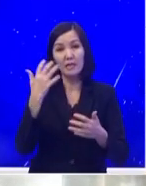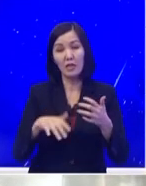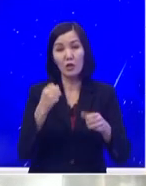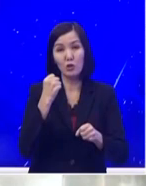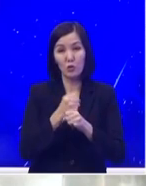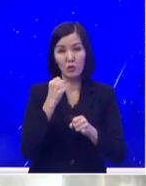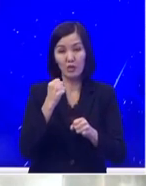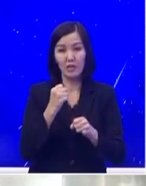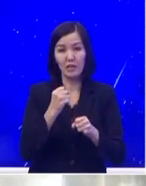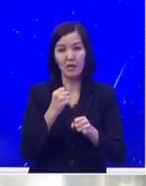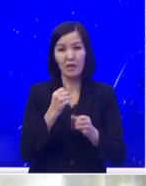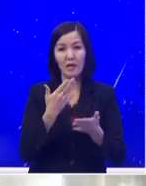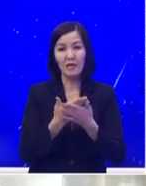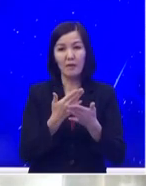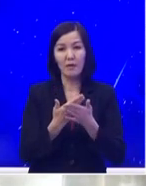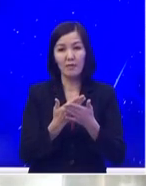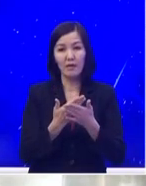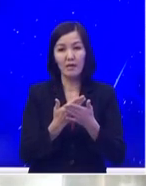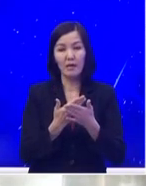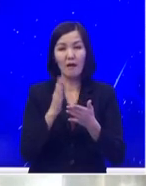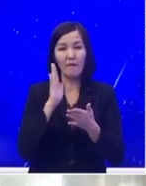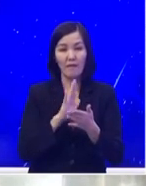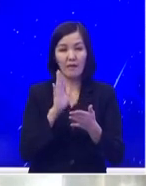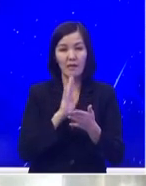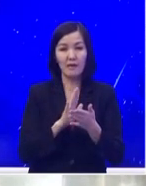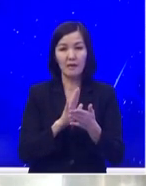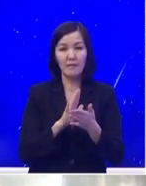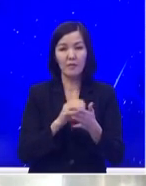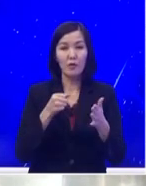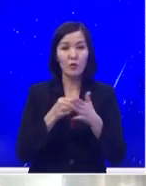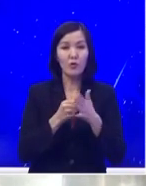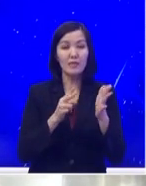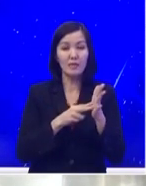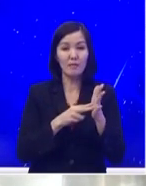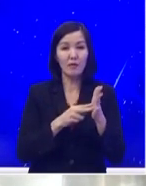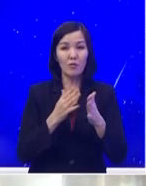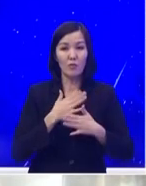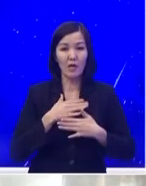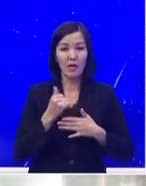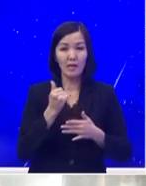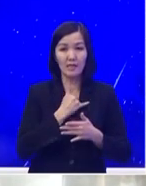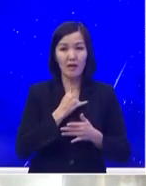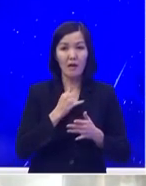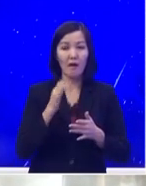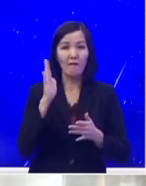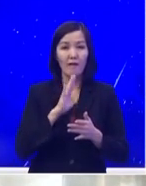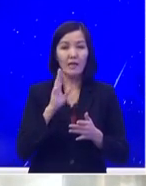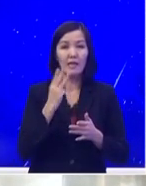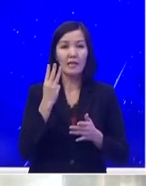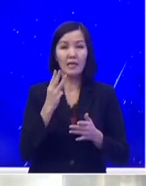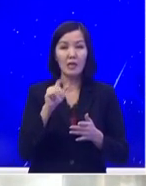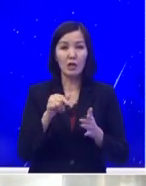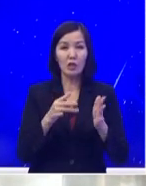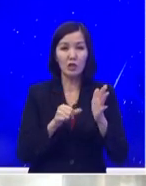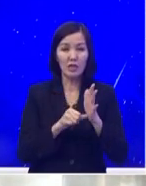жесткости. ПДК жесткости по воде – это до 7. У нас вода получается 3,6, 3,8, смотря